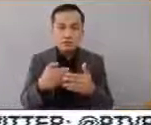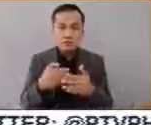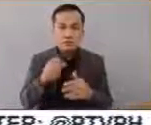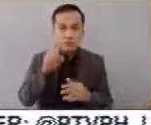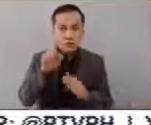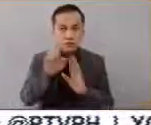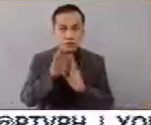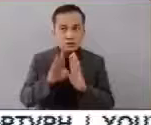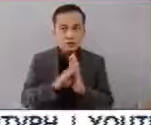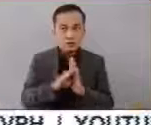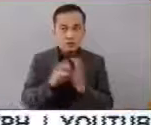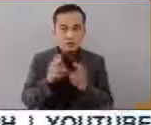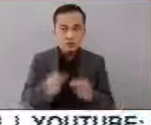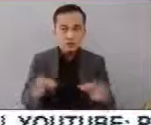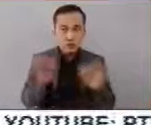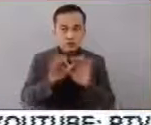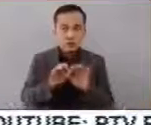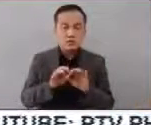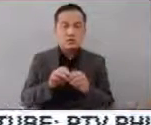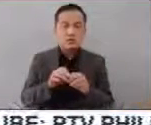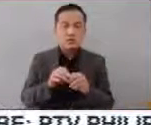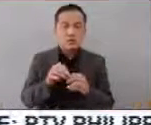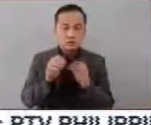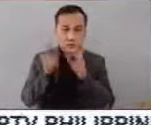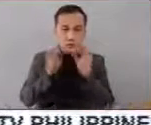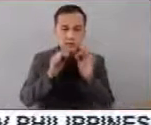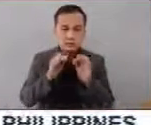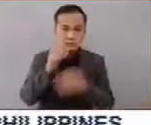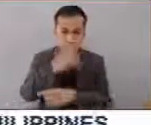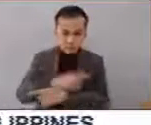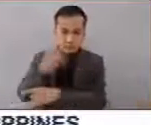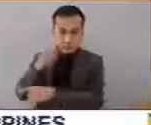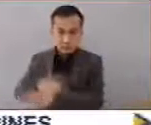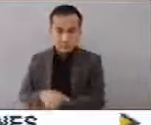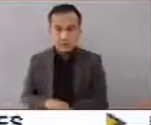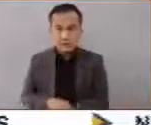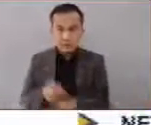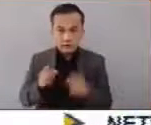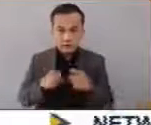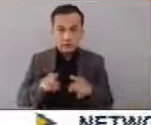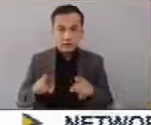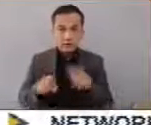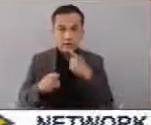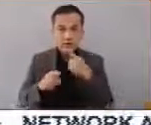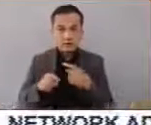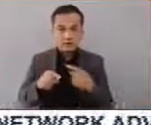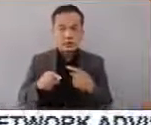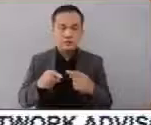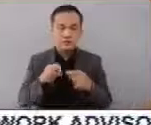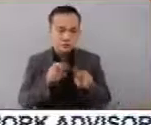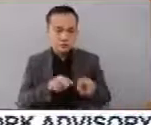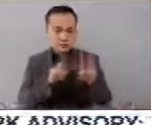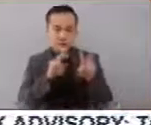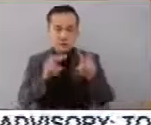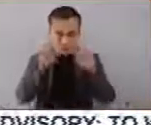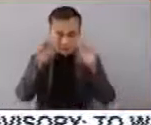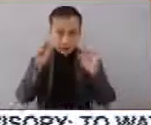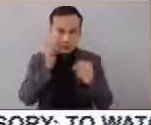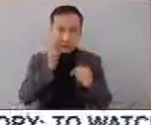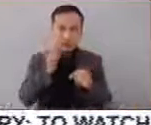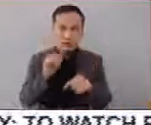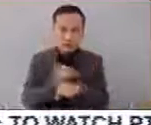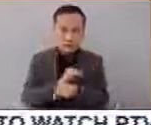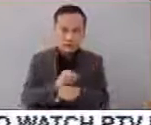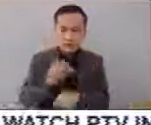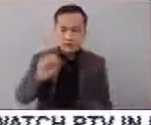are a testament that we have greatly eased the grueling experience of traveling and commuting. And to sustain